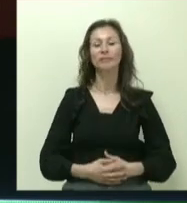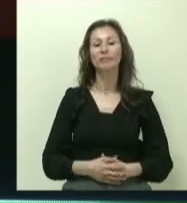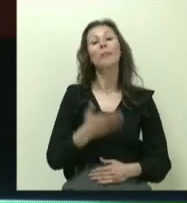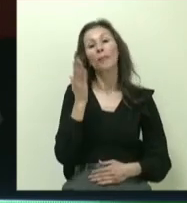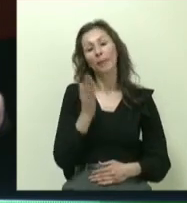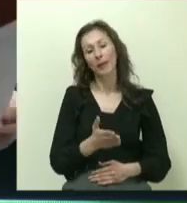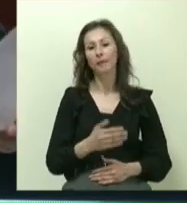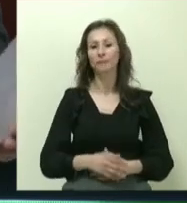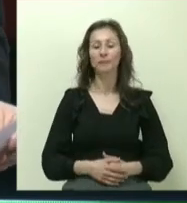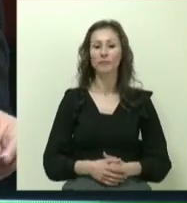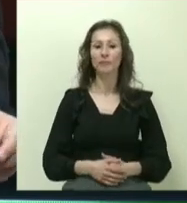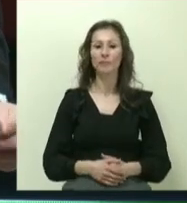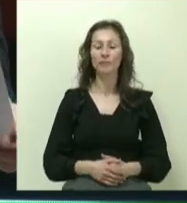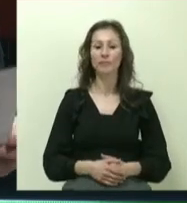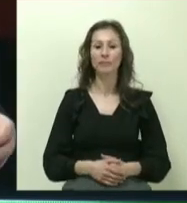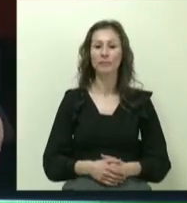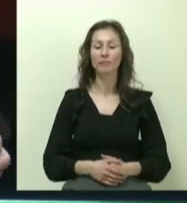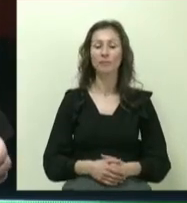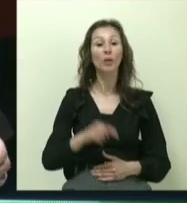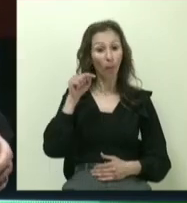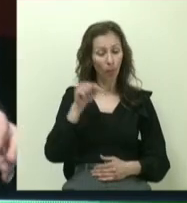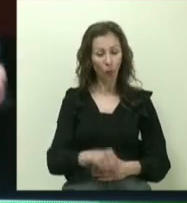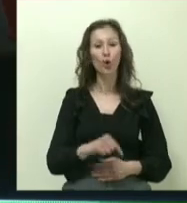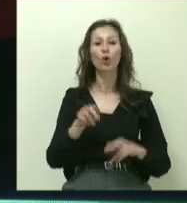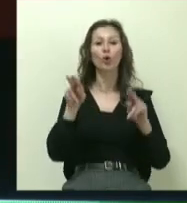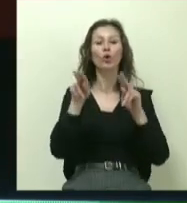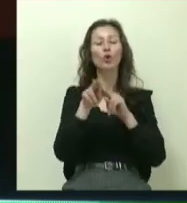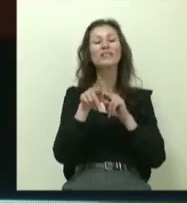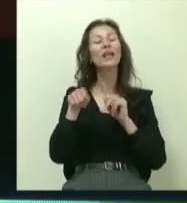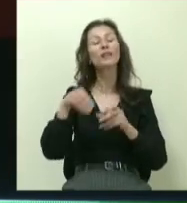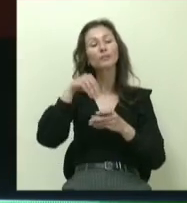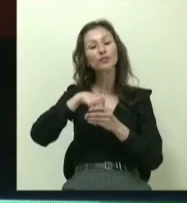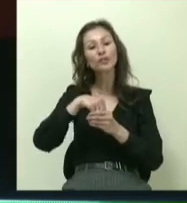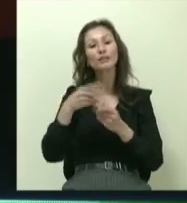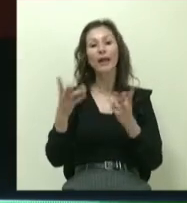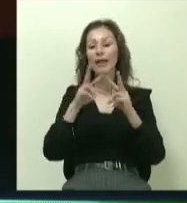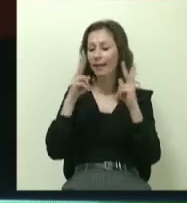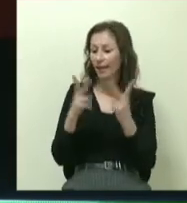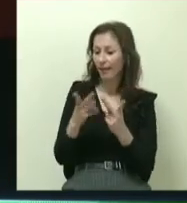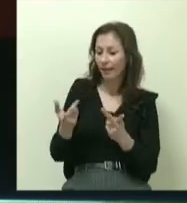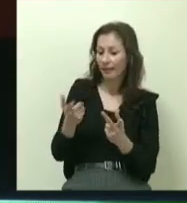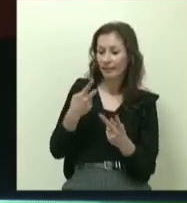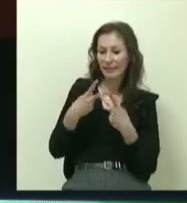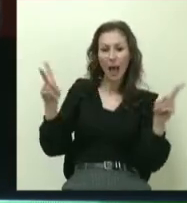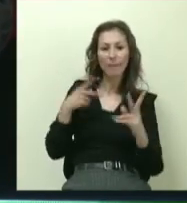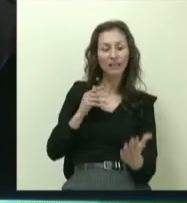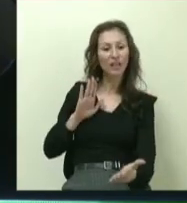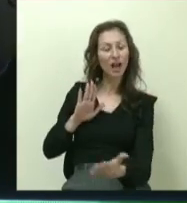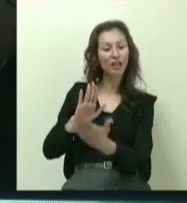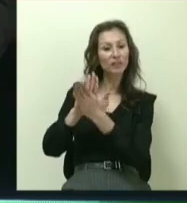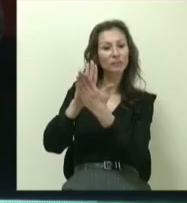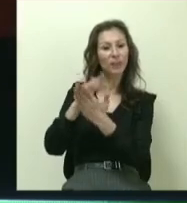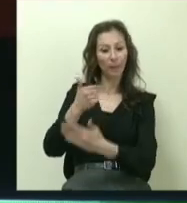Peki bu küreselleşme serbestleşme yaklaşımı bize